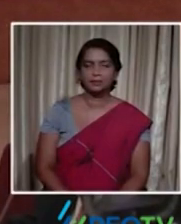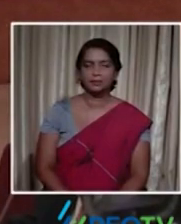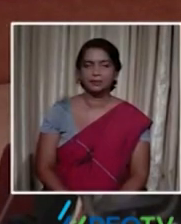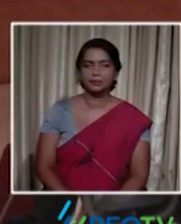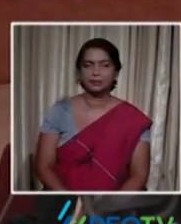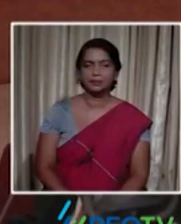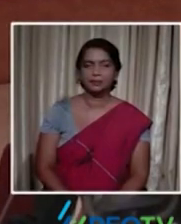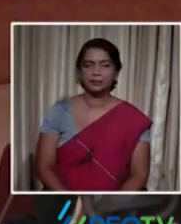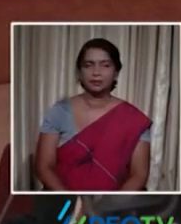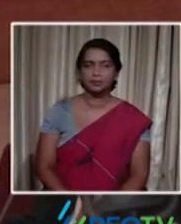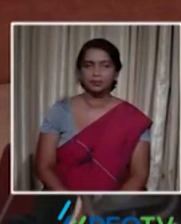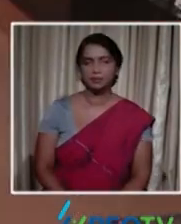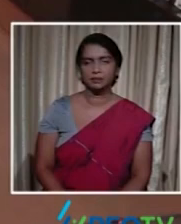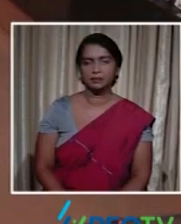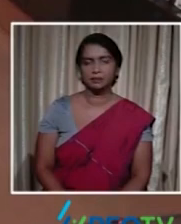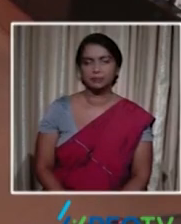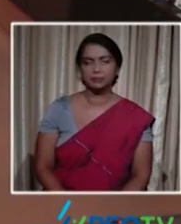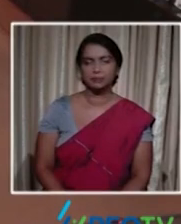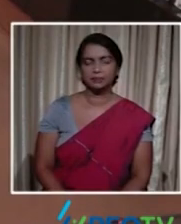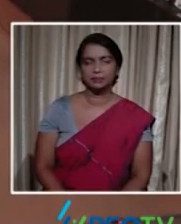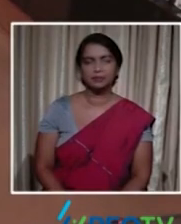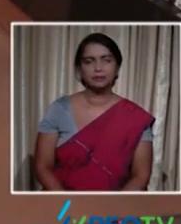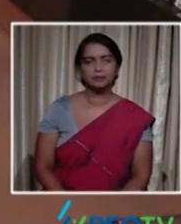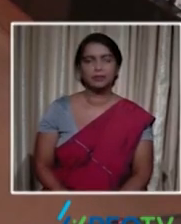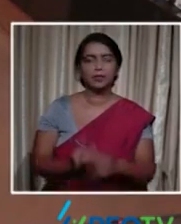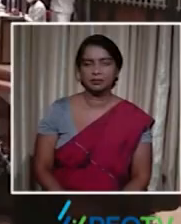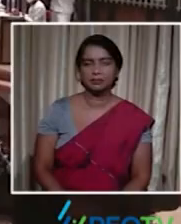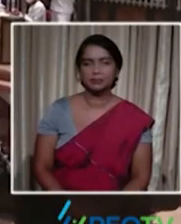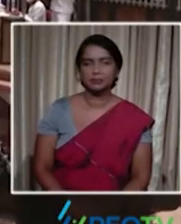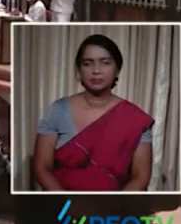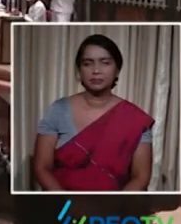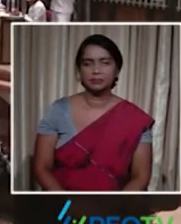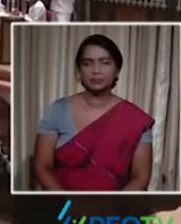සිය රාශ්චන්දය ප්‍රකාශ කරනු ලැබුවා. Honorable Ranil Wickremesinghe.